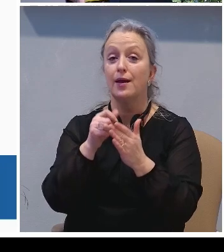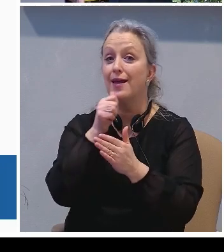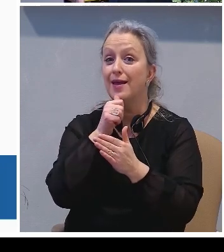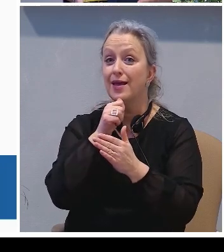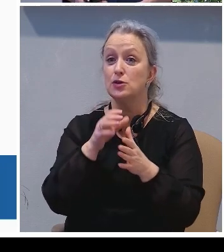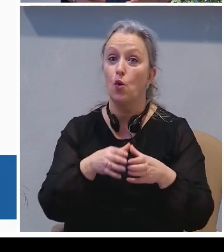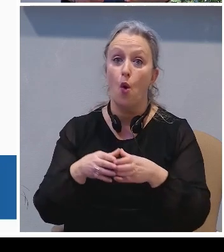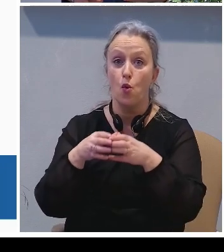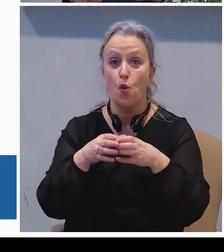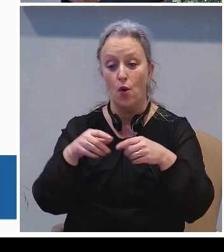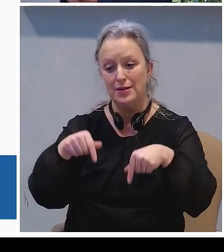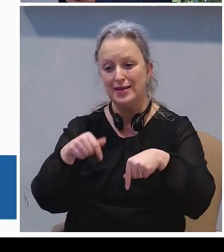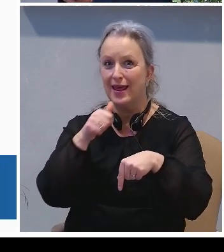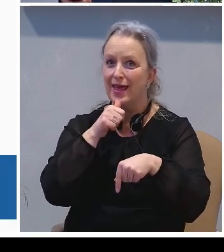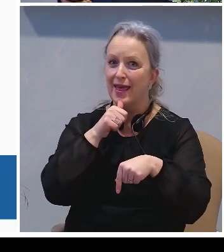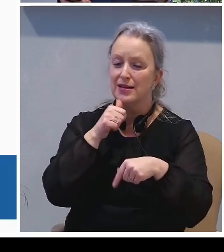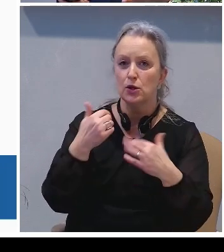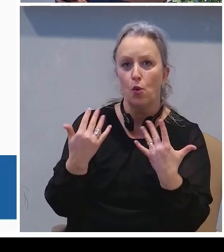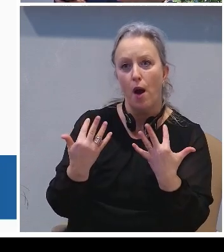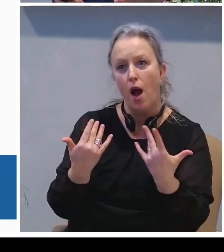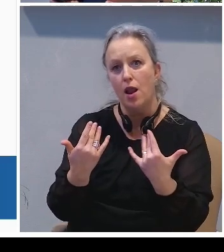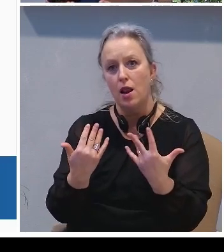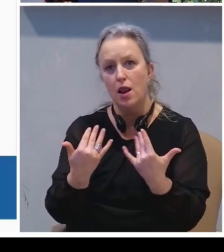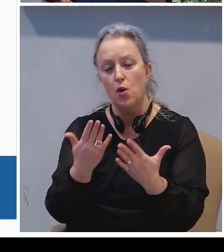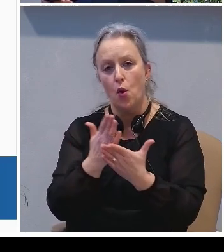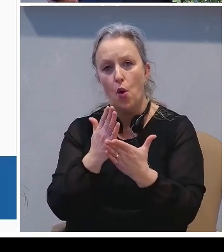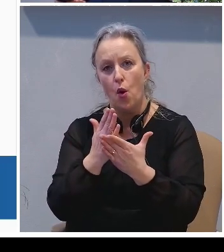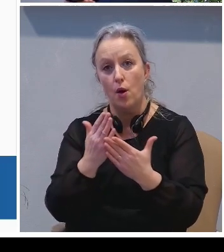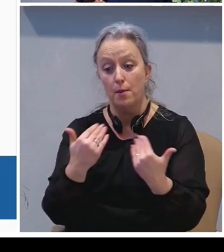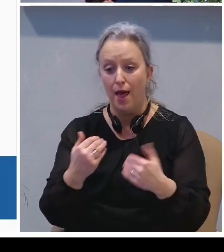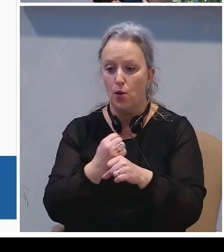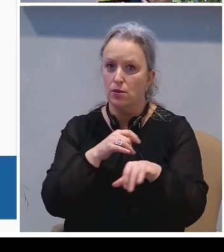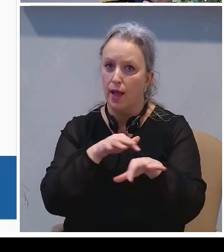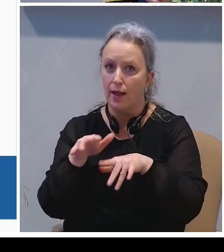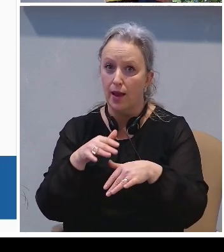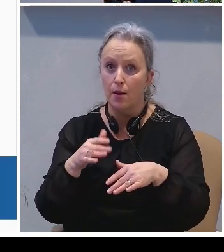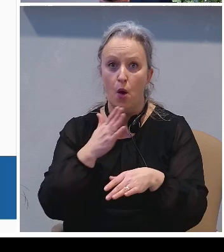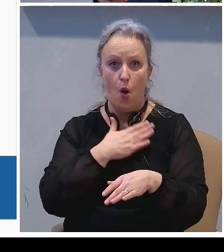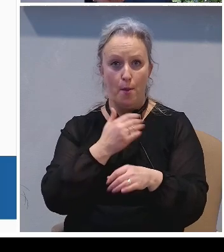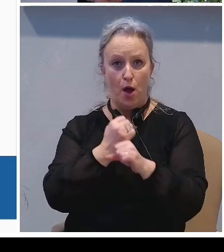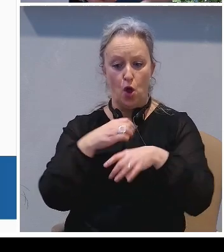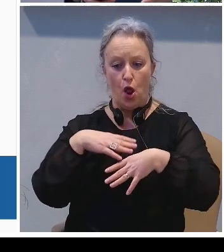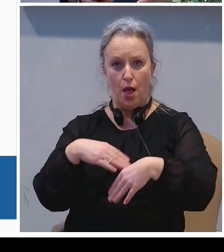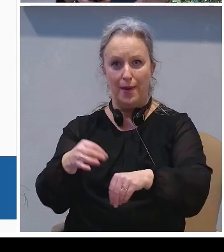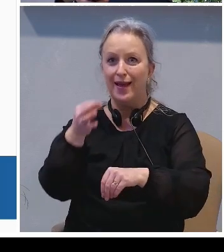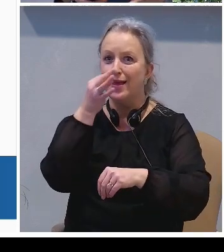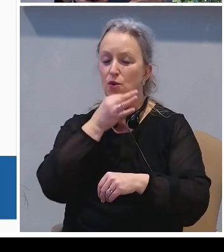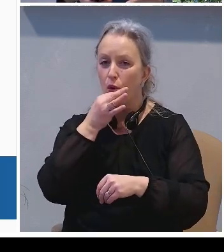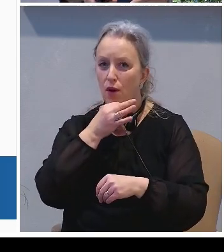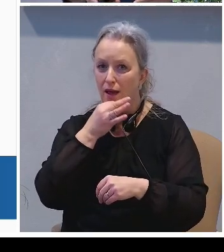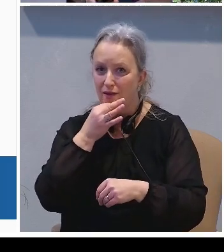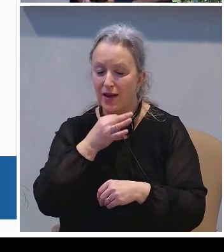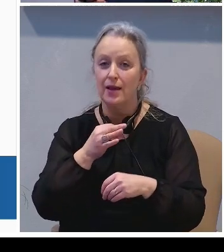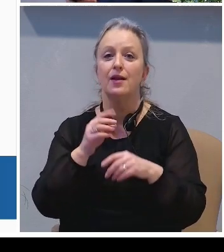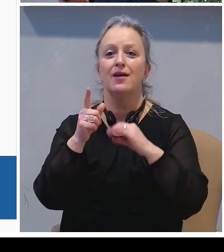accordingly. palju võiks olla Eestis Now, lihashaigusi speaking ja to sellega me praegust the tegeleme, me ei ole seda Estonian tööd tegelikult lõpetanud. community, Seda we're teeb still noorem teadur working on Siiri